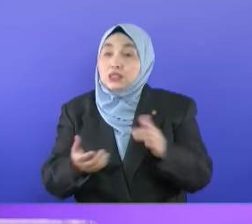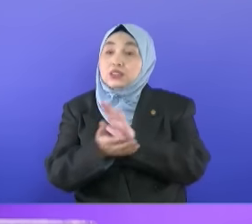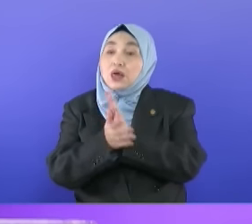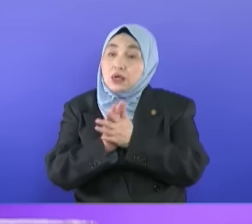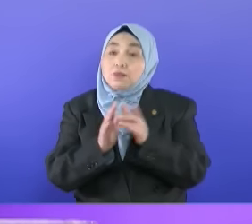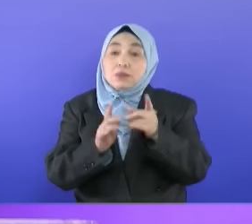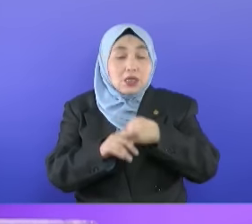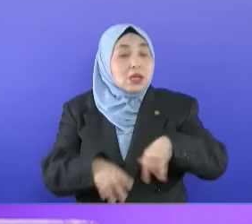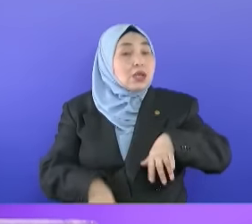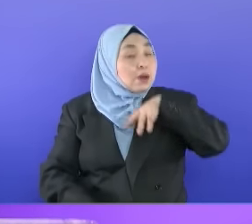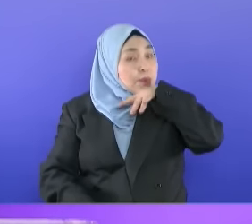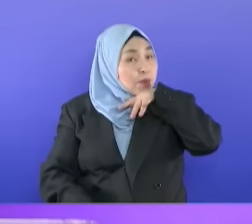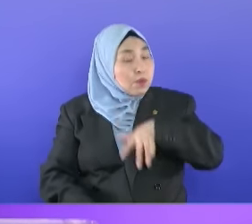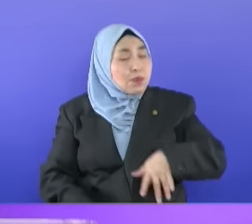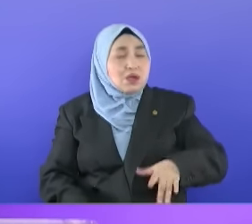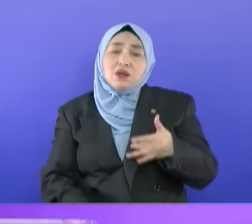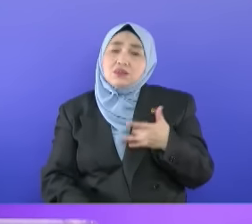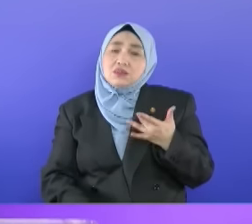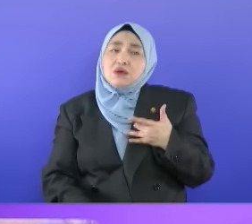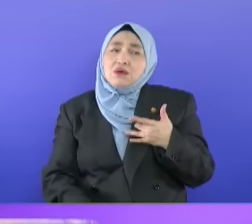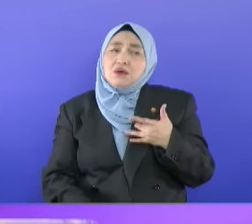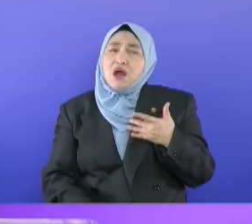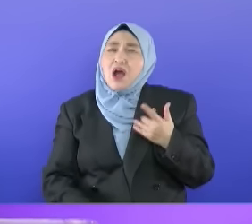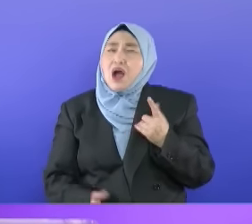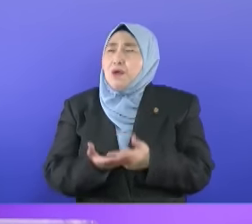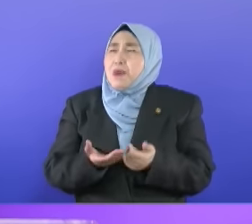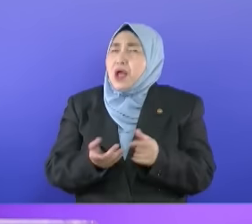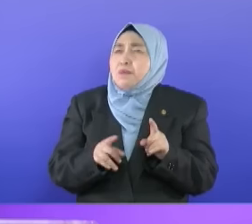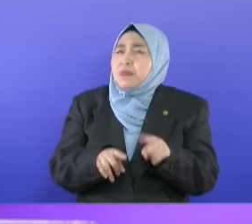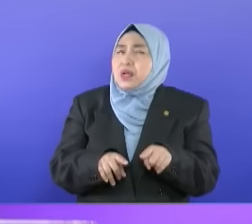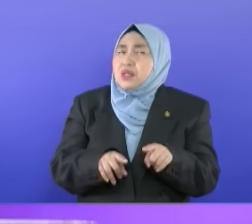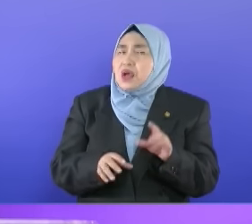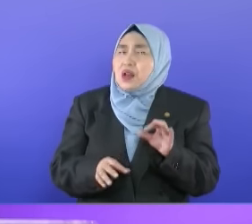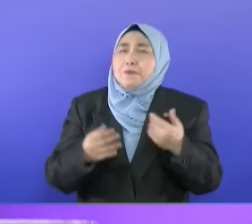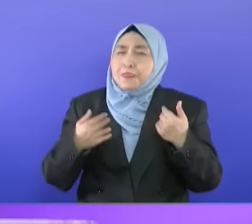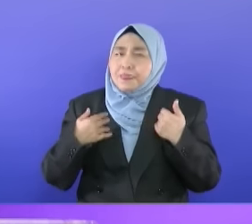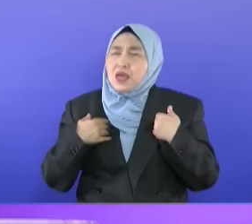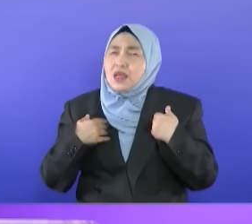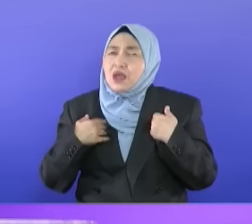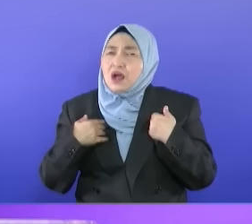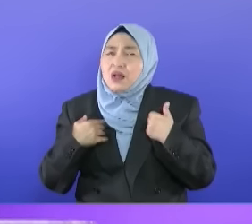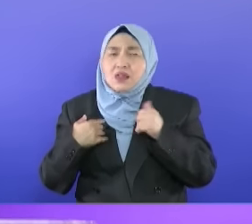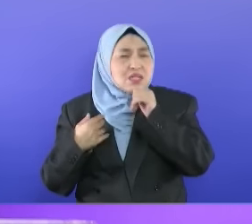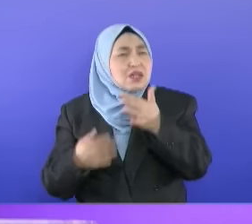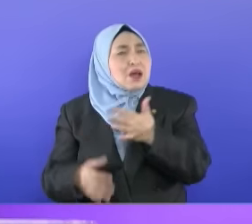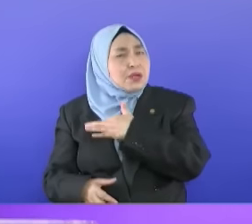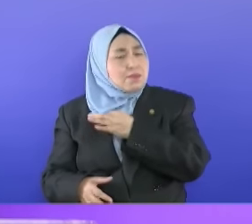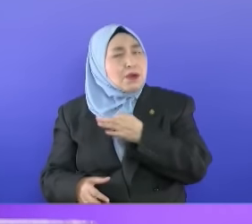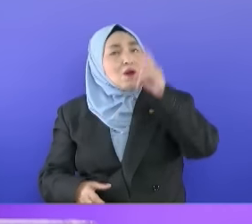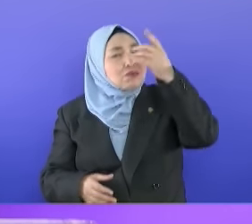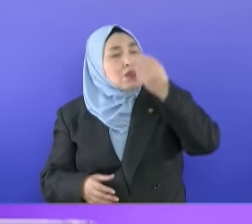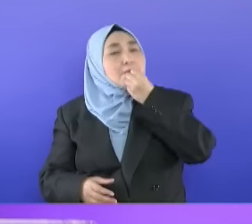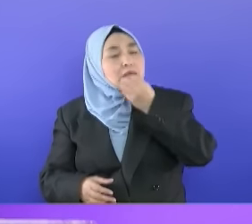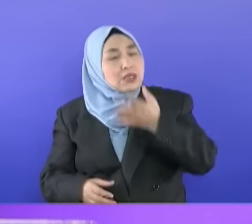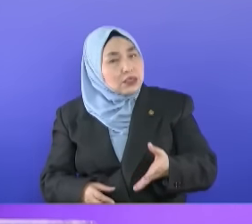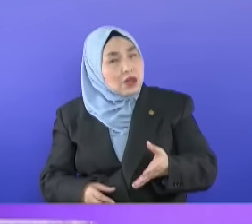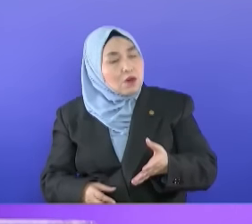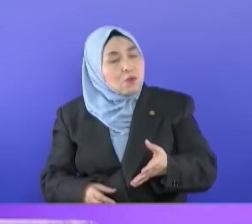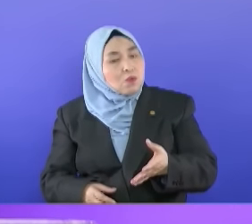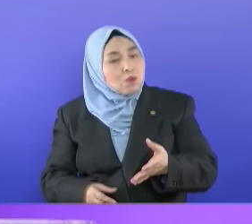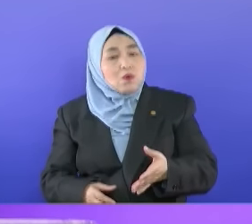Bila Nabi jadikan kalau ada yang tidak beriman Allah menyatakan